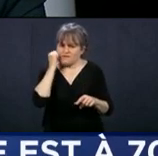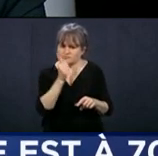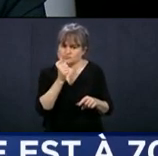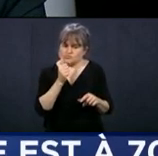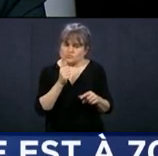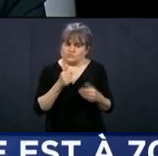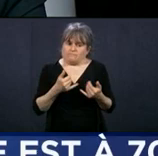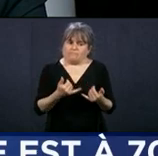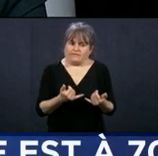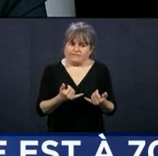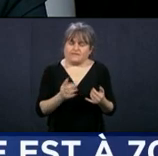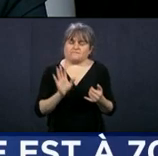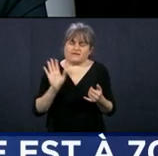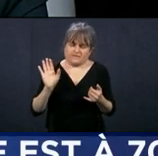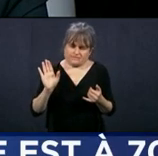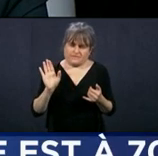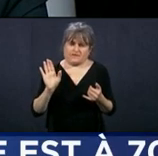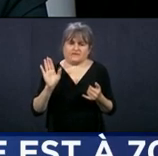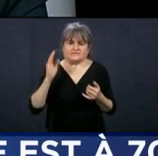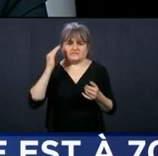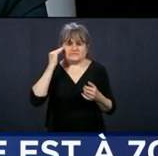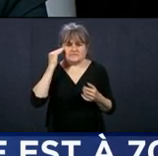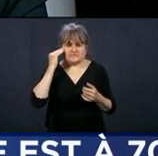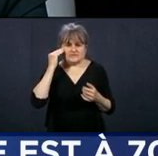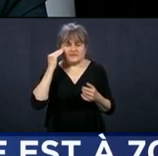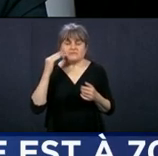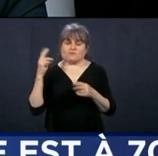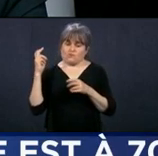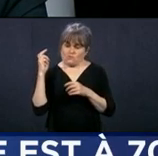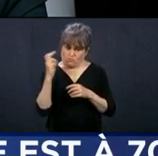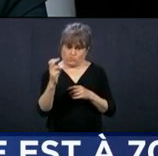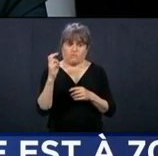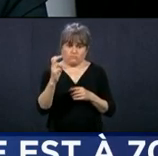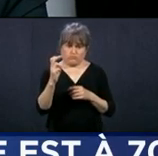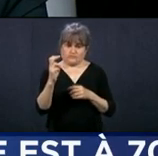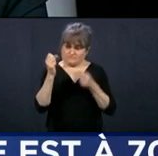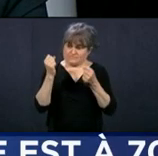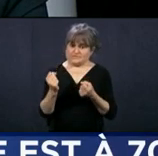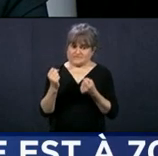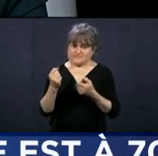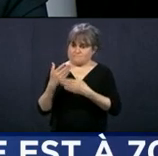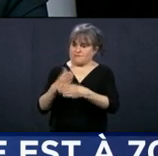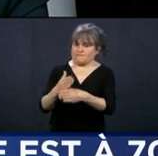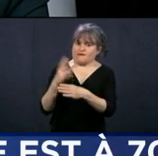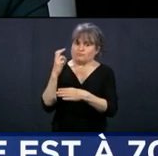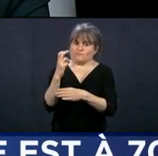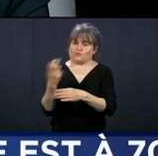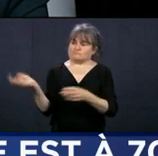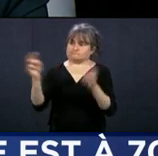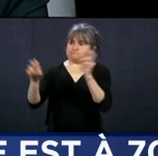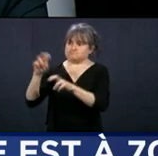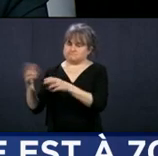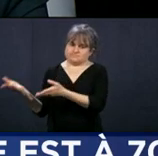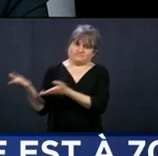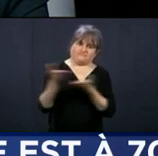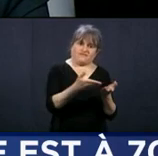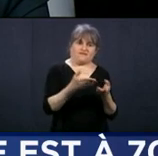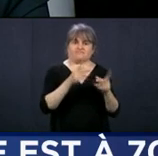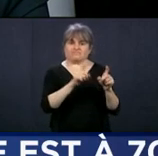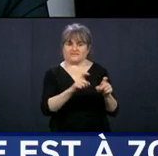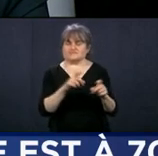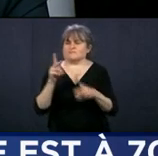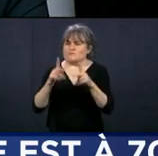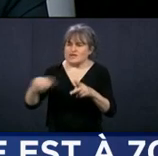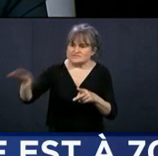que on organise, hein, vous avez vu des histoires avec des autobus, il faut aussi que la population soit au rendez-vous, donc on va les inviter. Il y a un